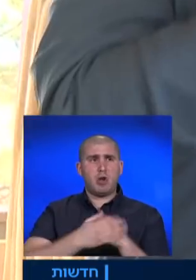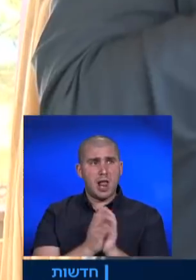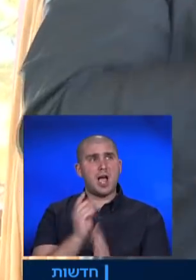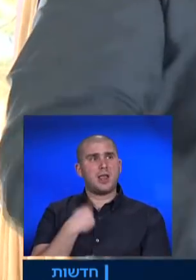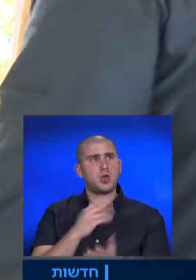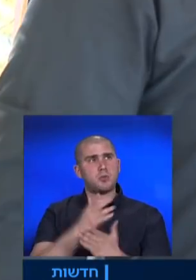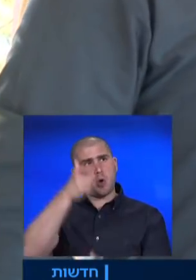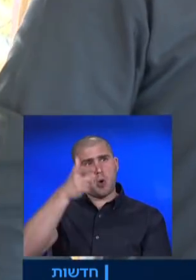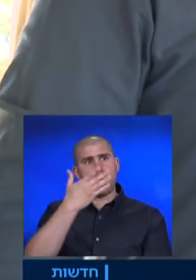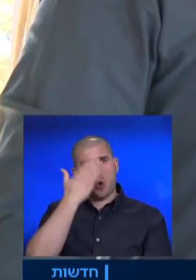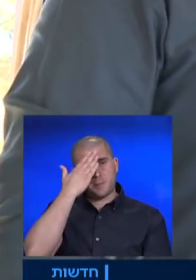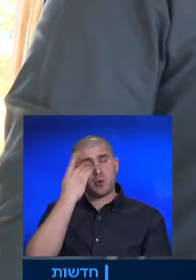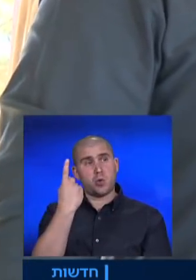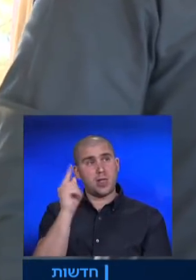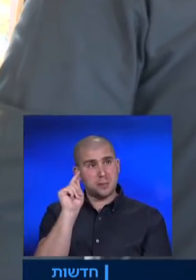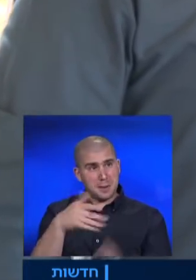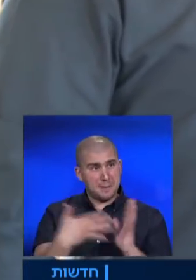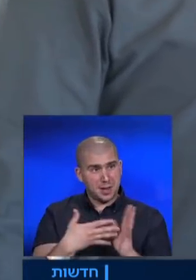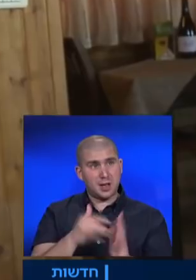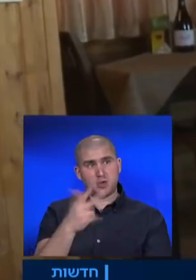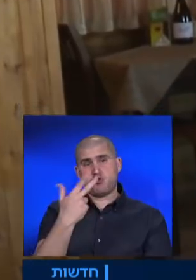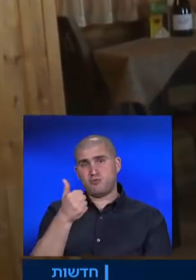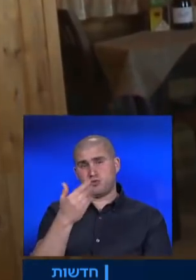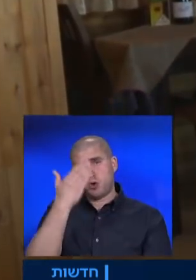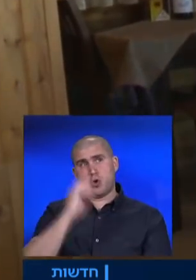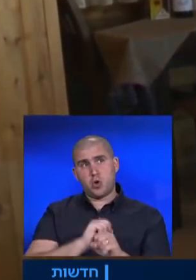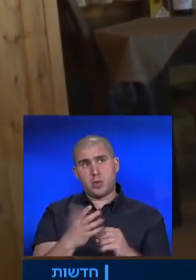כל אורח יעבור את הבדיקה הזאת. כן, אתה 36, אין לך קורונה.